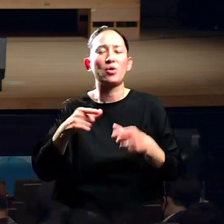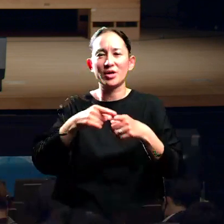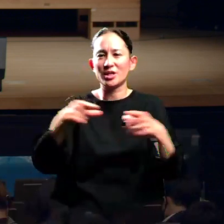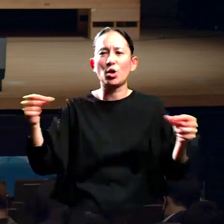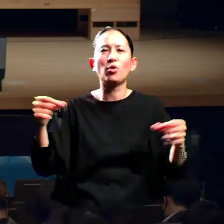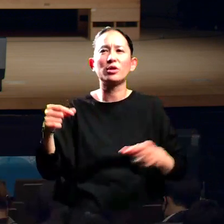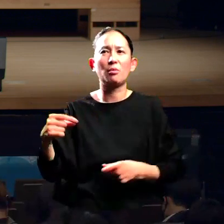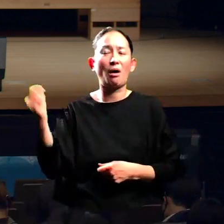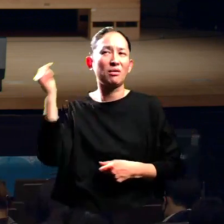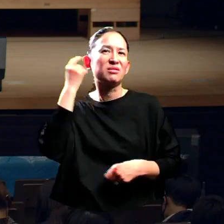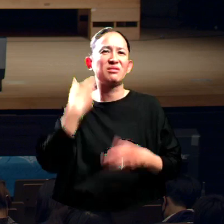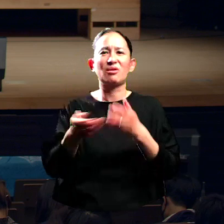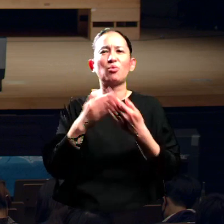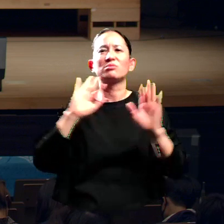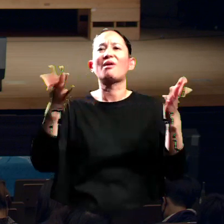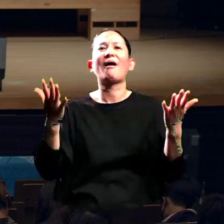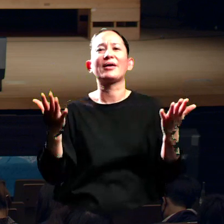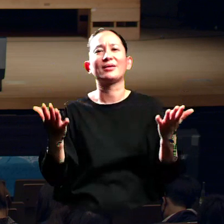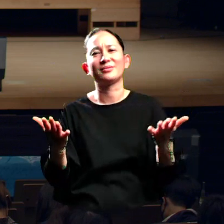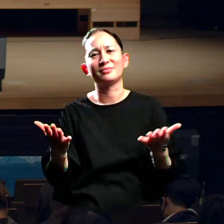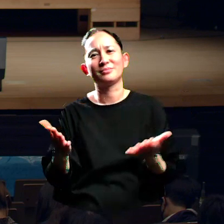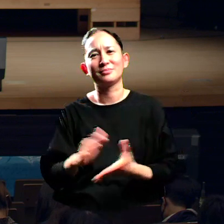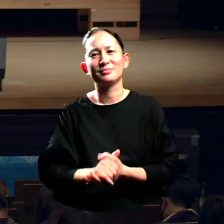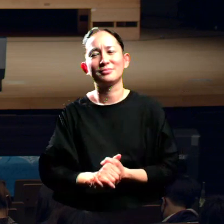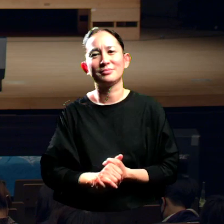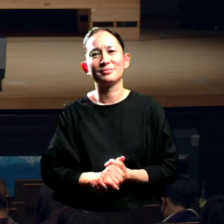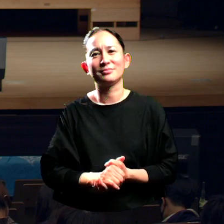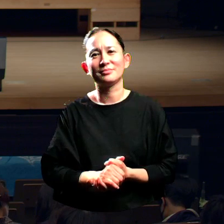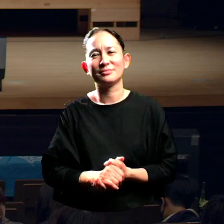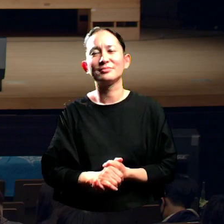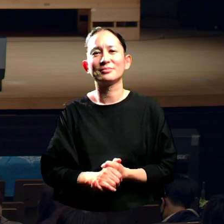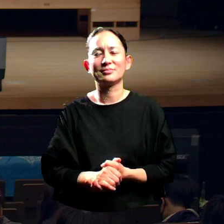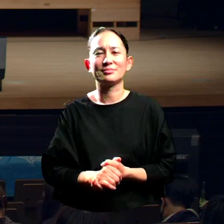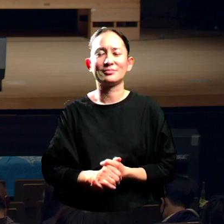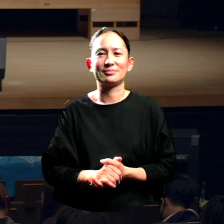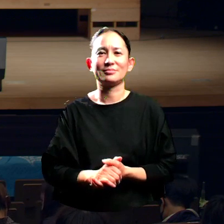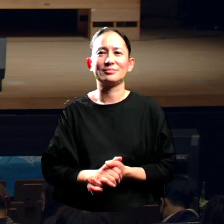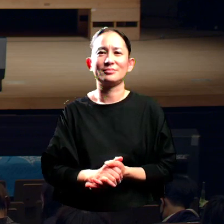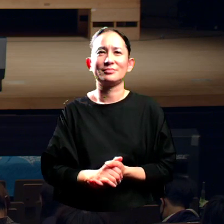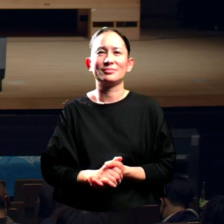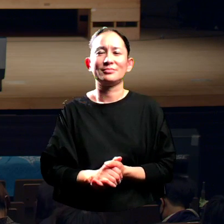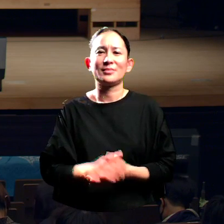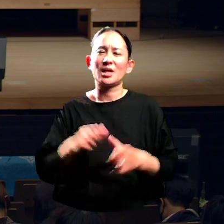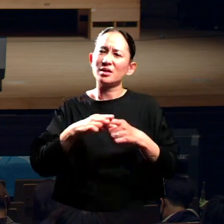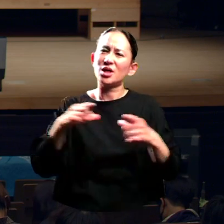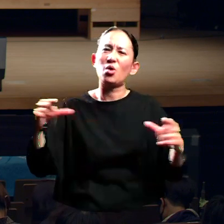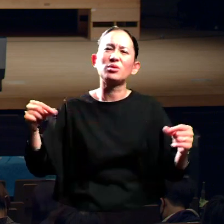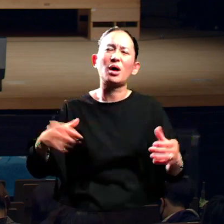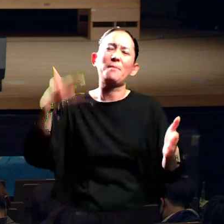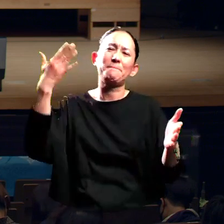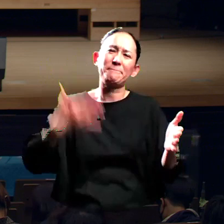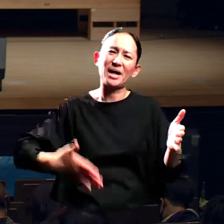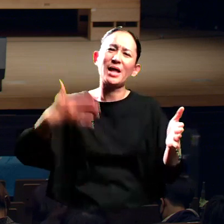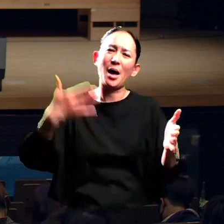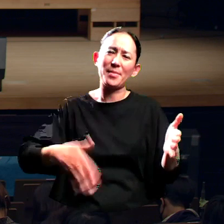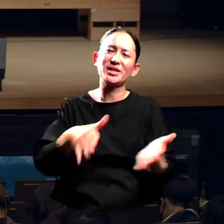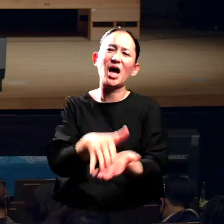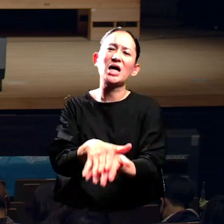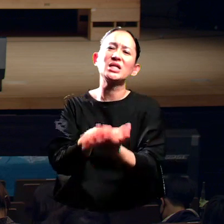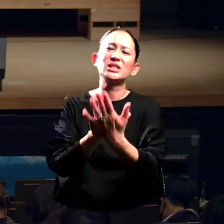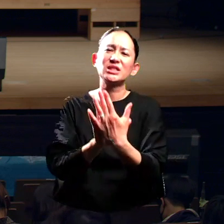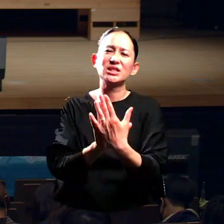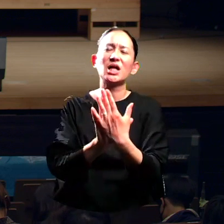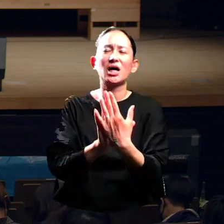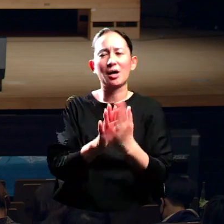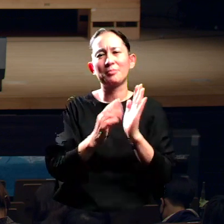might be different in other countries, but in Japan, we don't do Easter parties. 日本ではまだまだこのイースターがそれほ